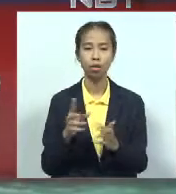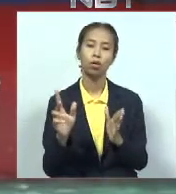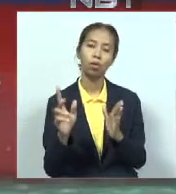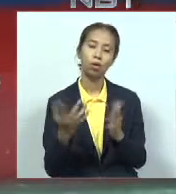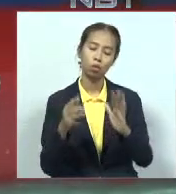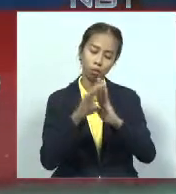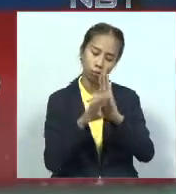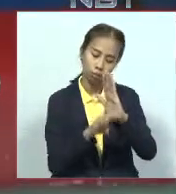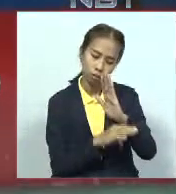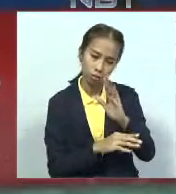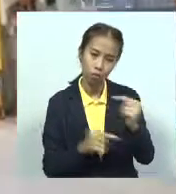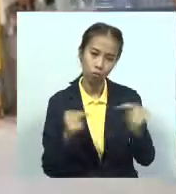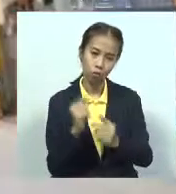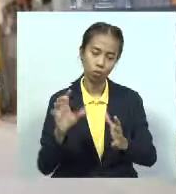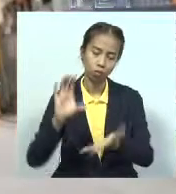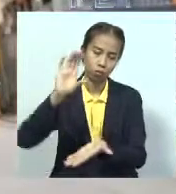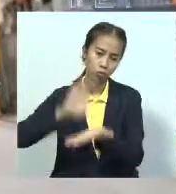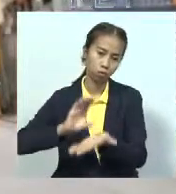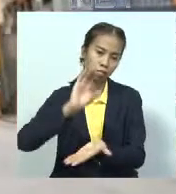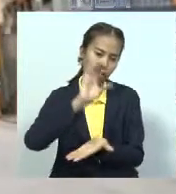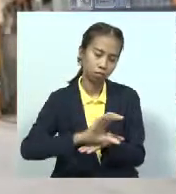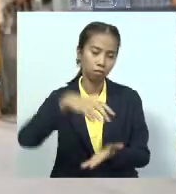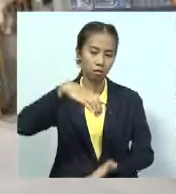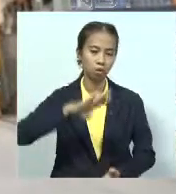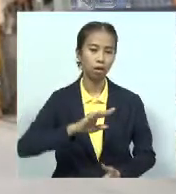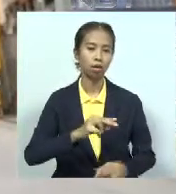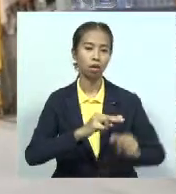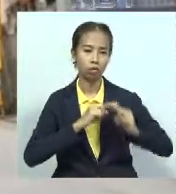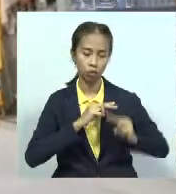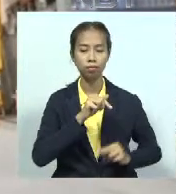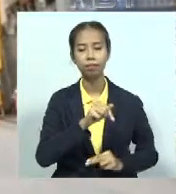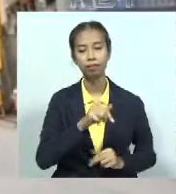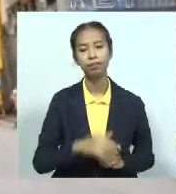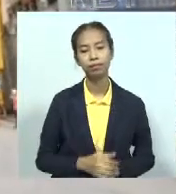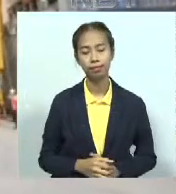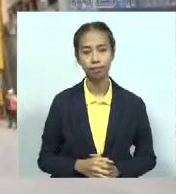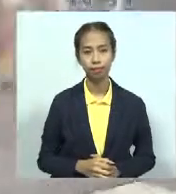ขและกระบวนการในการร่วมลงทุนกับเอกชนหรือให้เอกชนเป็นผู้ลงทุนค่ะ